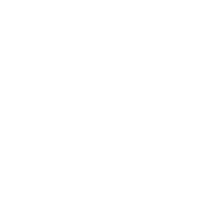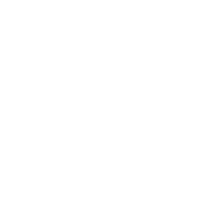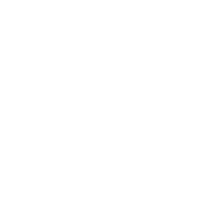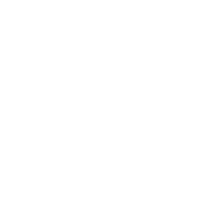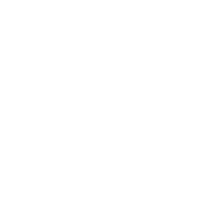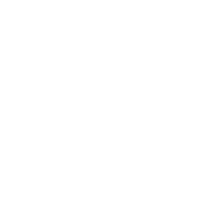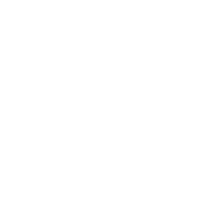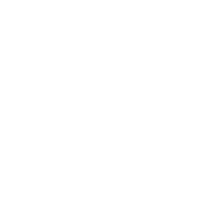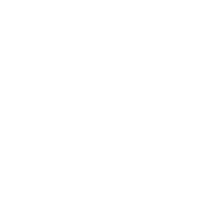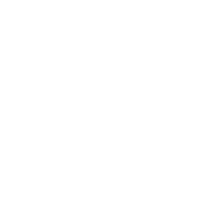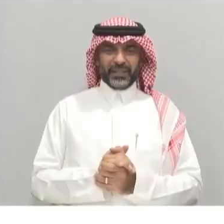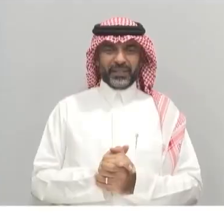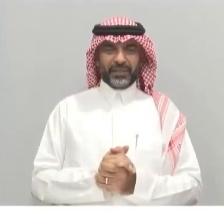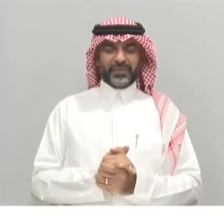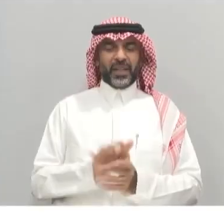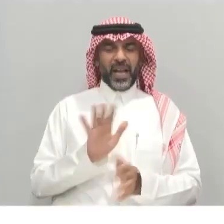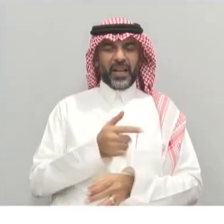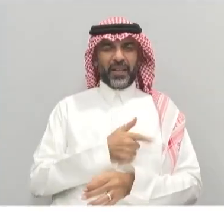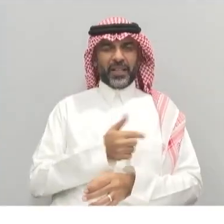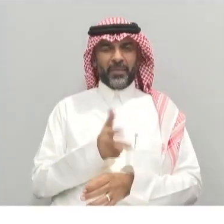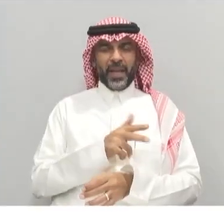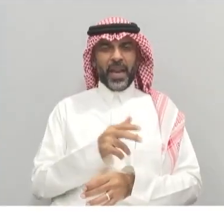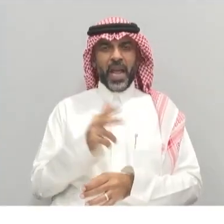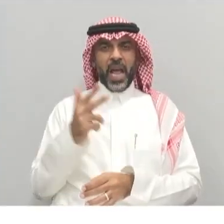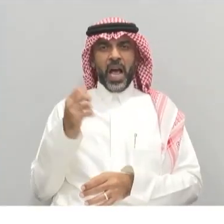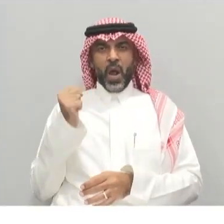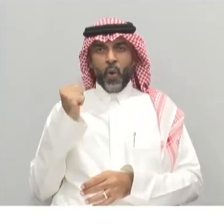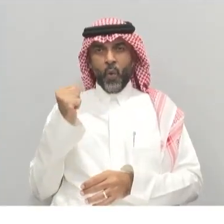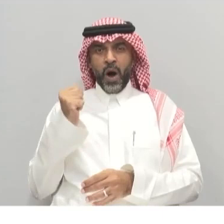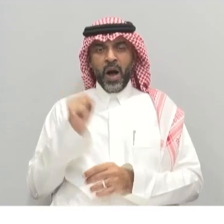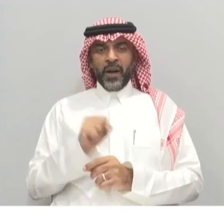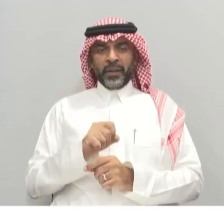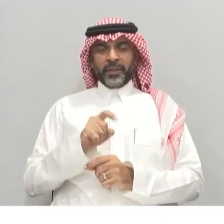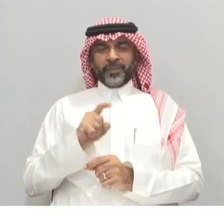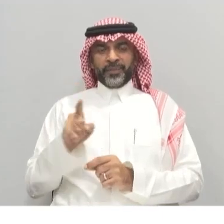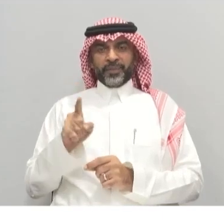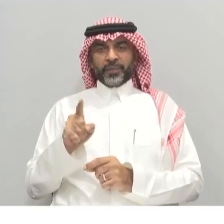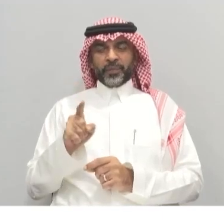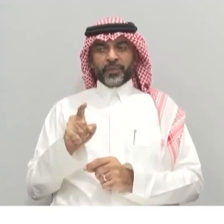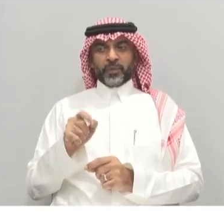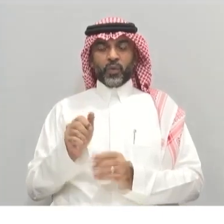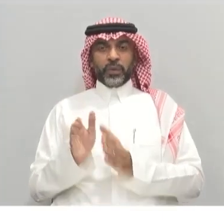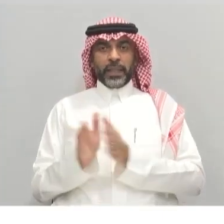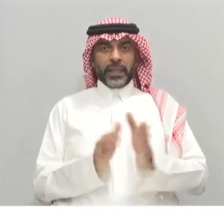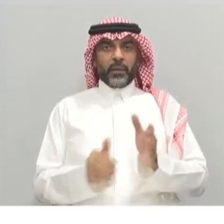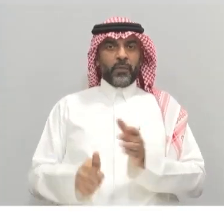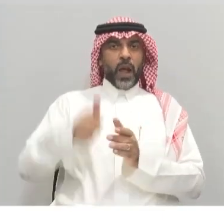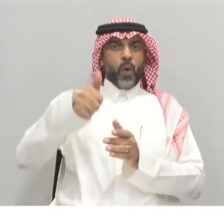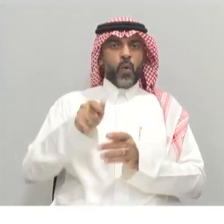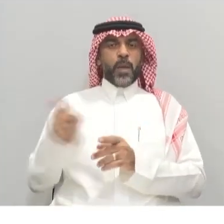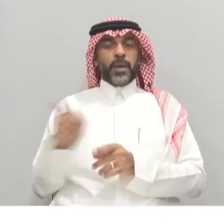الاسس المعروفه ايضا باسم القوى او الاس لها اولويه اعلى من الضرب والقسمه